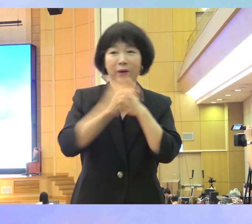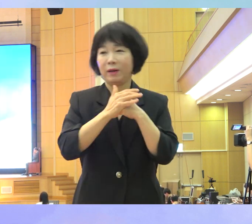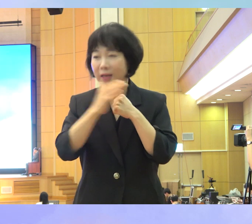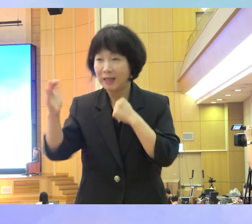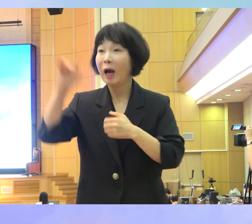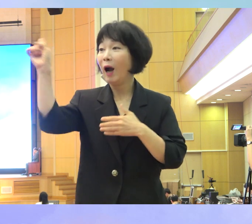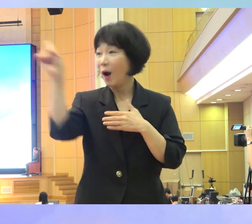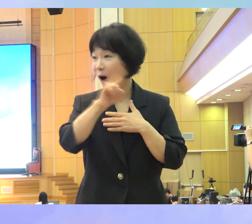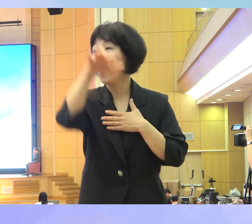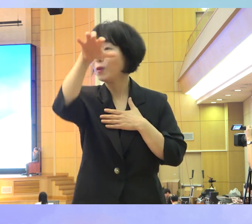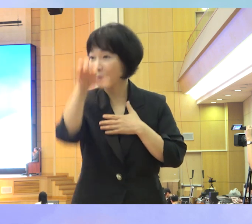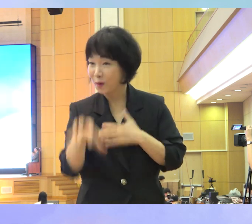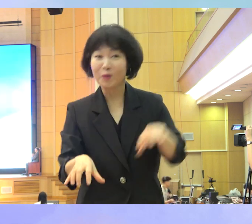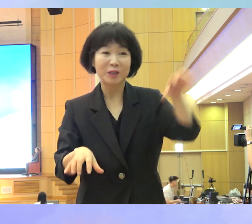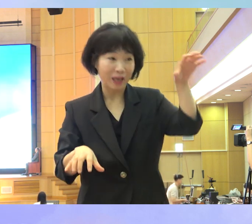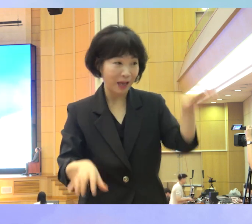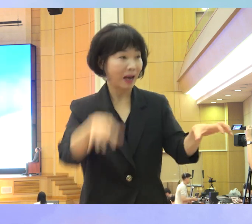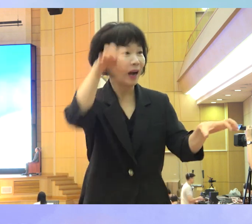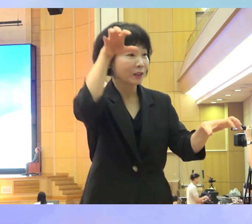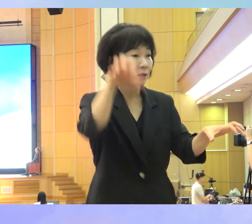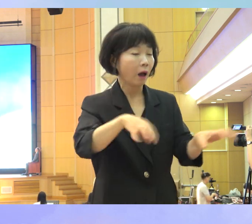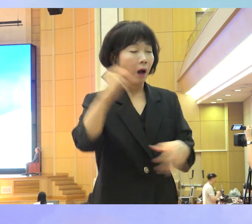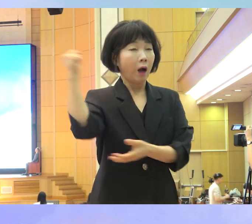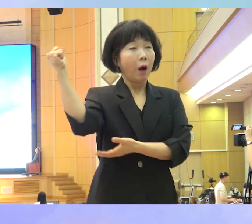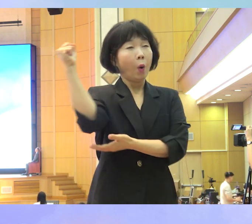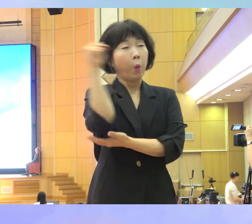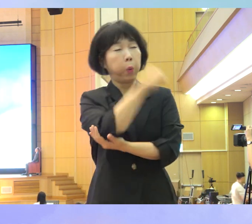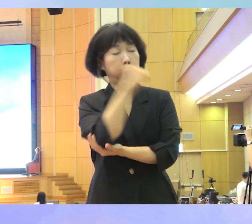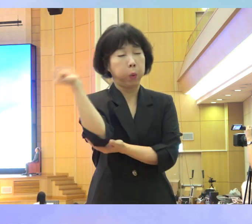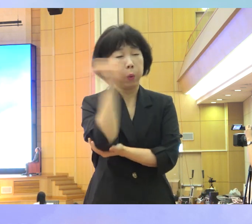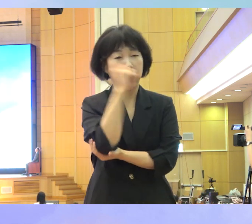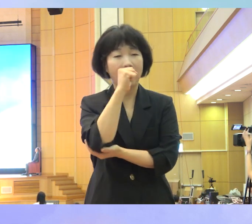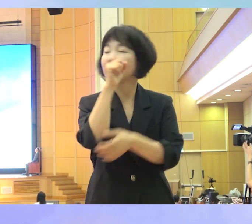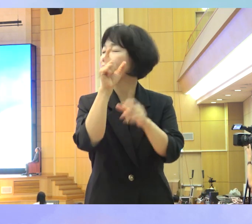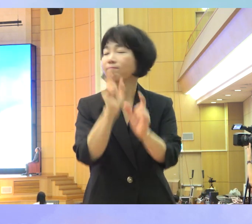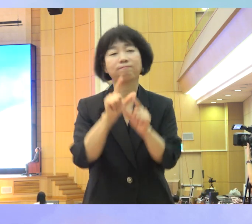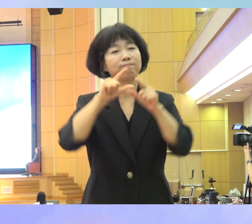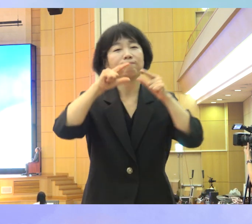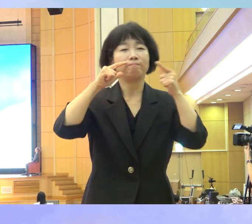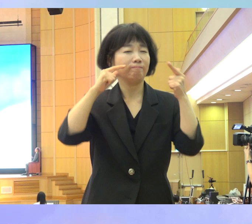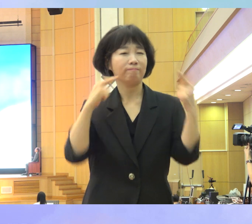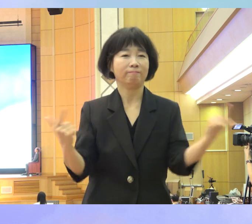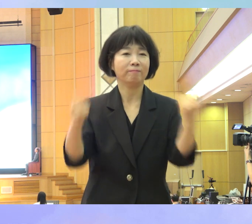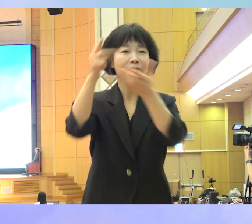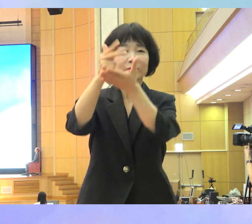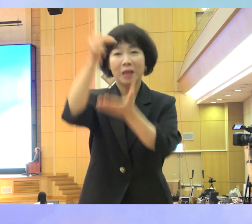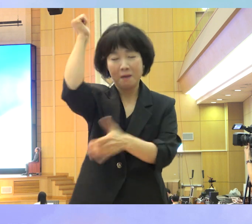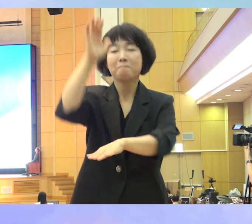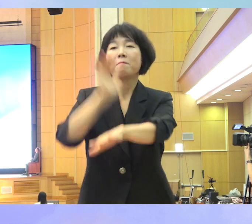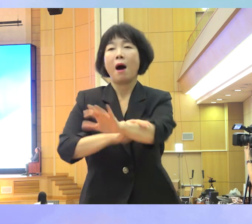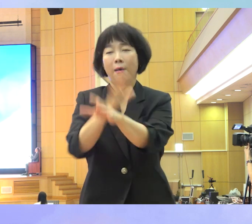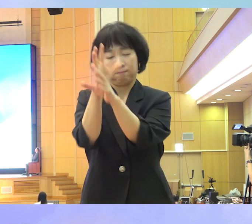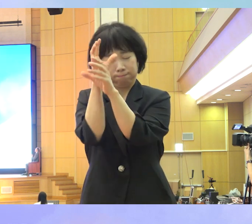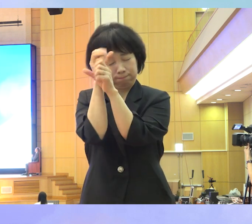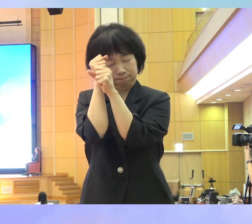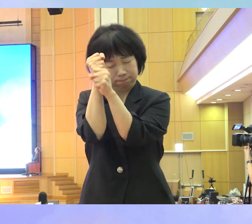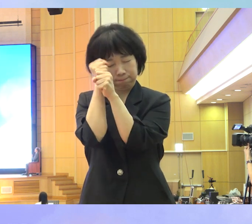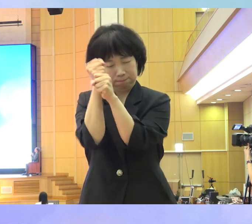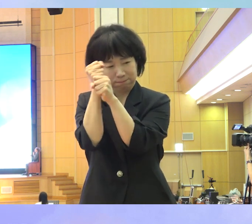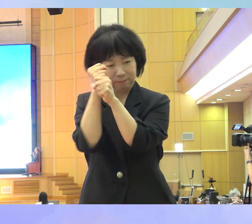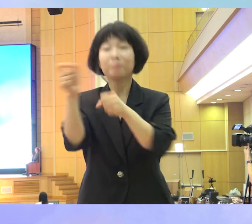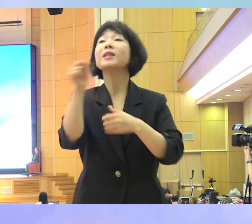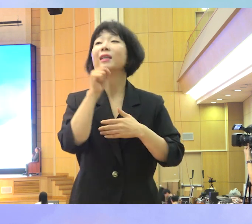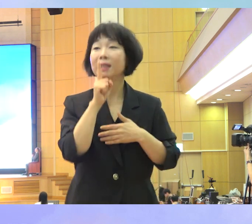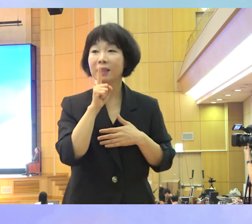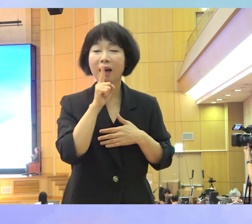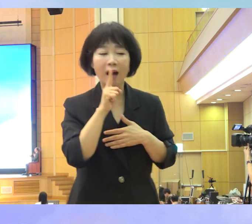붙드시니 어느 곳에 가든지 요동하지 않으는 주의 팔을